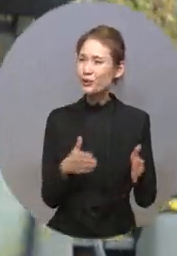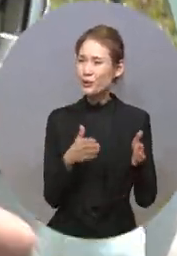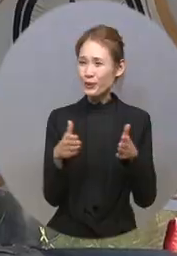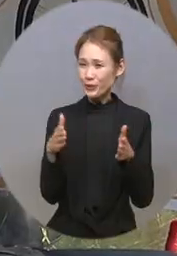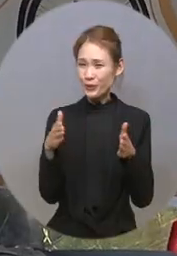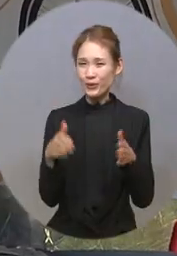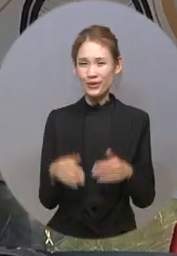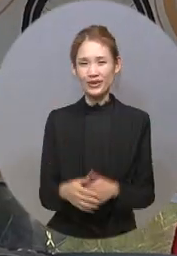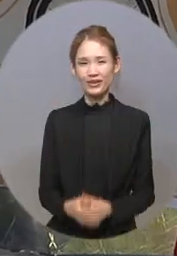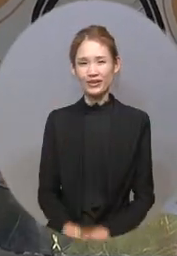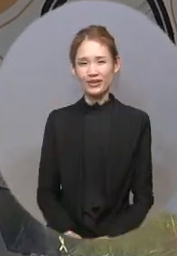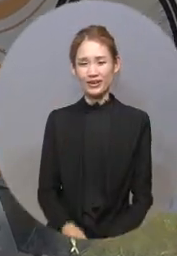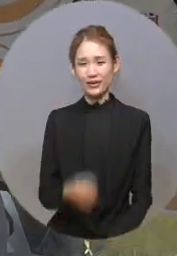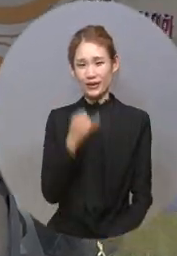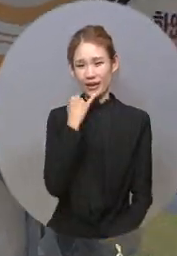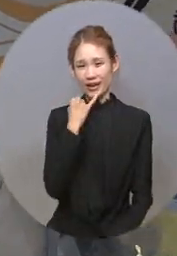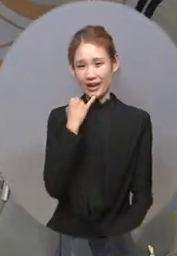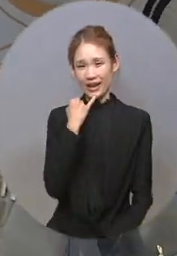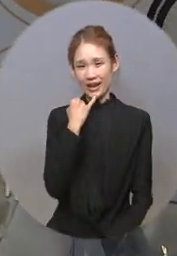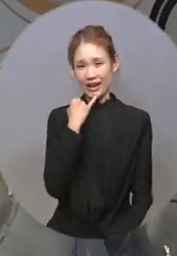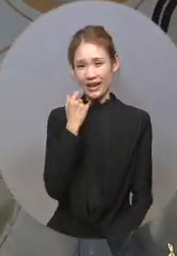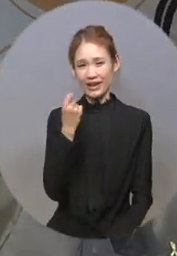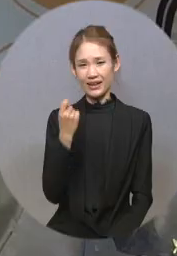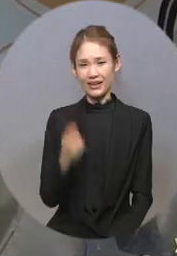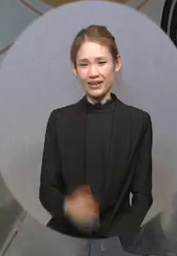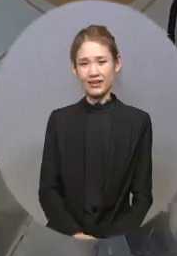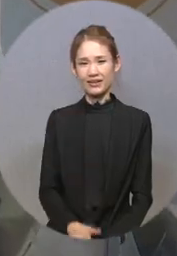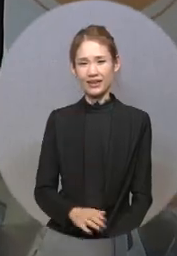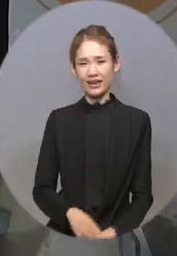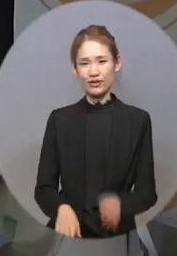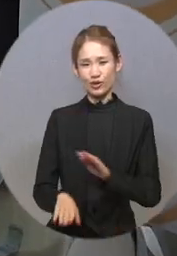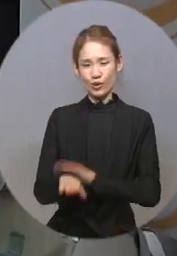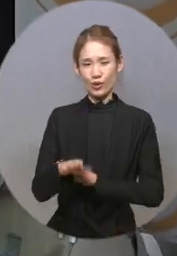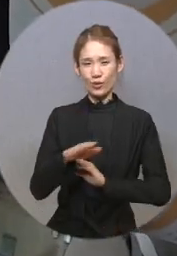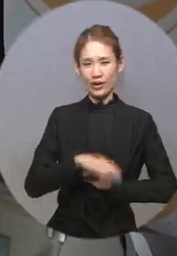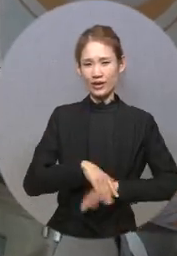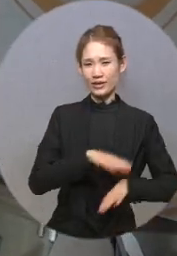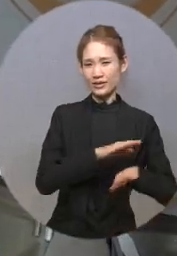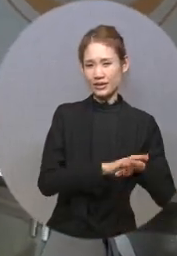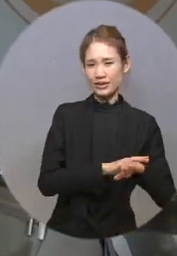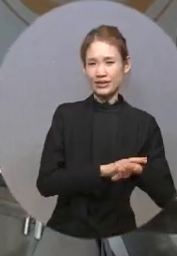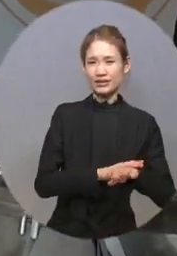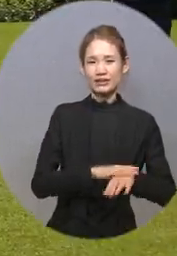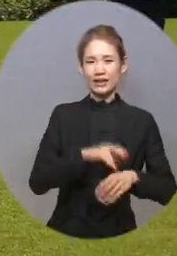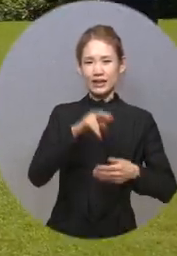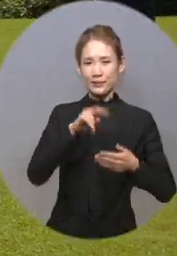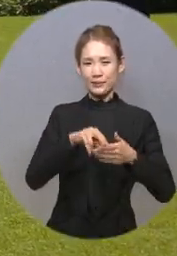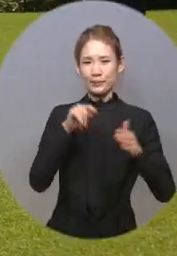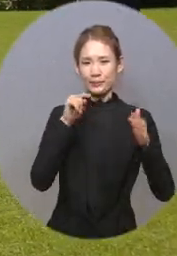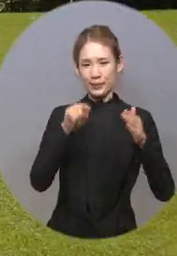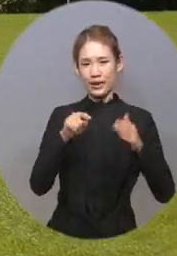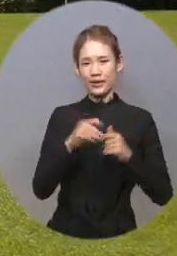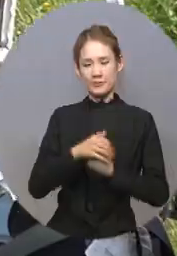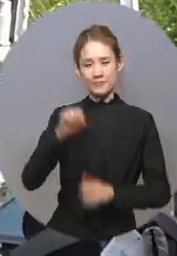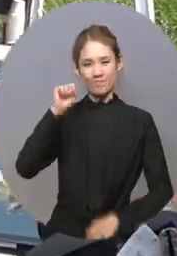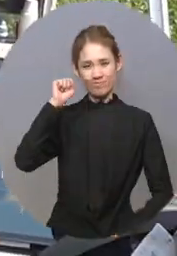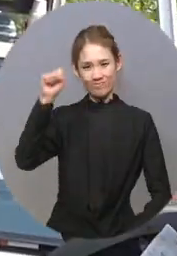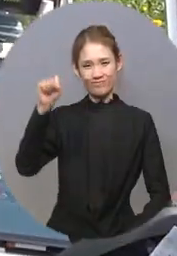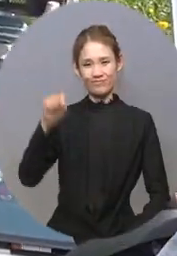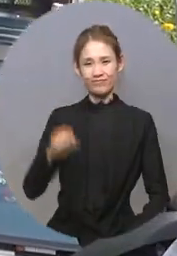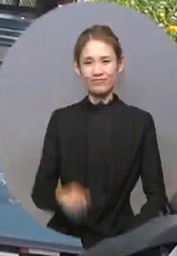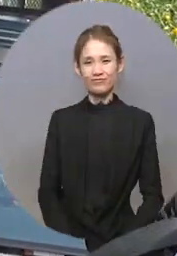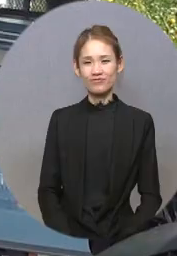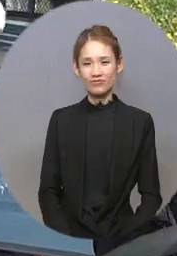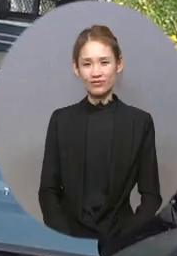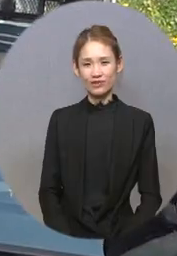괜찮다. 아, 괜찮은 것 같아. 나는 우측, 괜찮았어. 오빠는 좌측이면 이제 센터로 갈 차례야, 은수야. 파이팅! 내가 너무